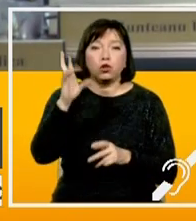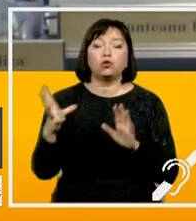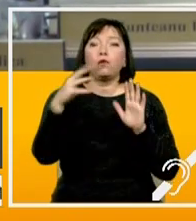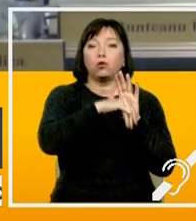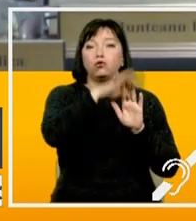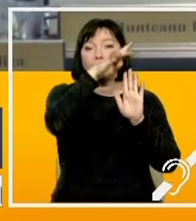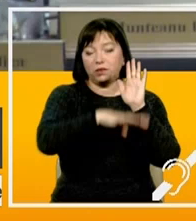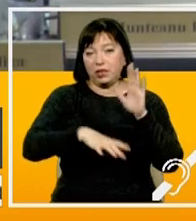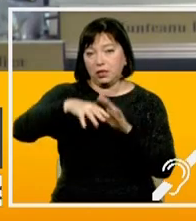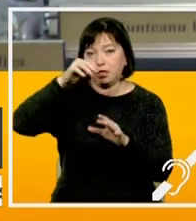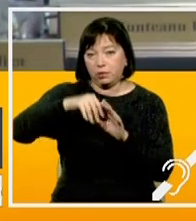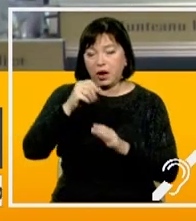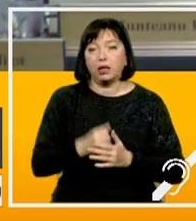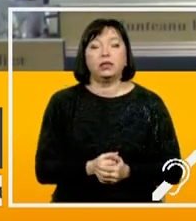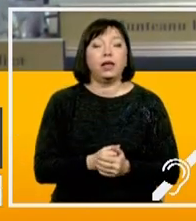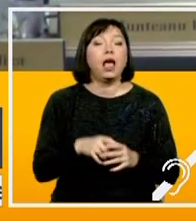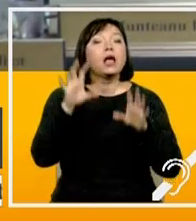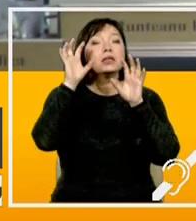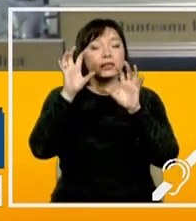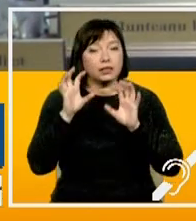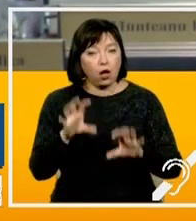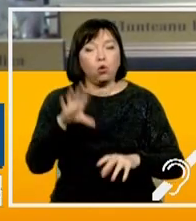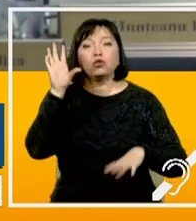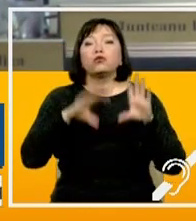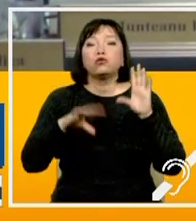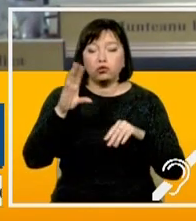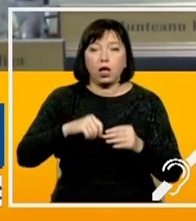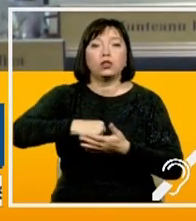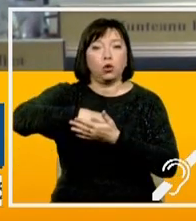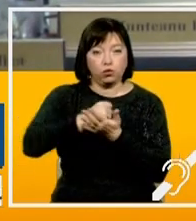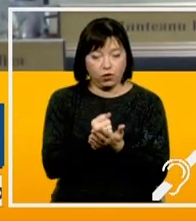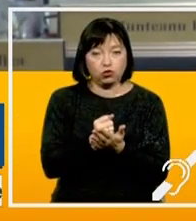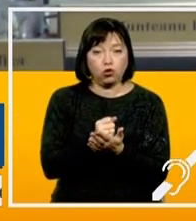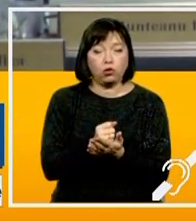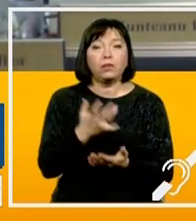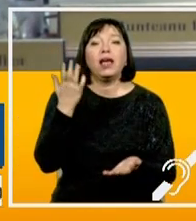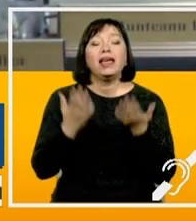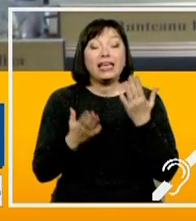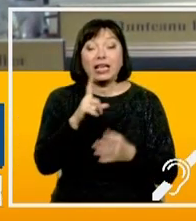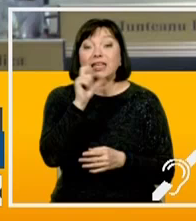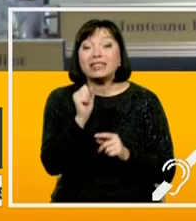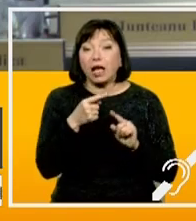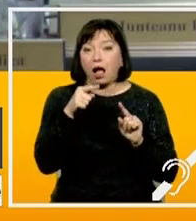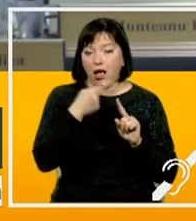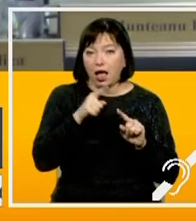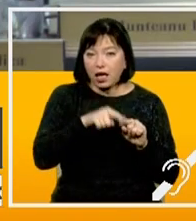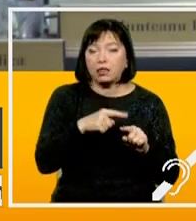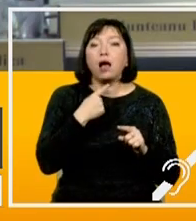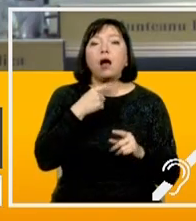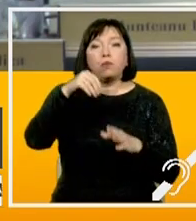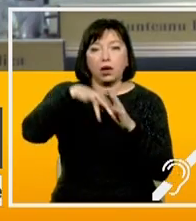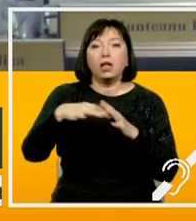listele electorale. Legea se consideră adoptată dacă pentru aceasta a